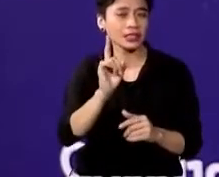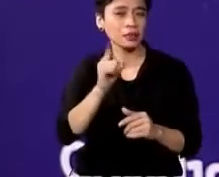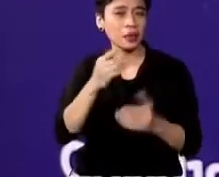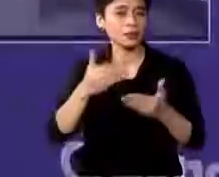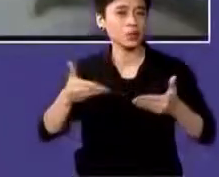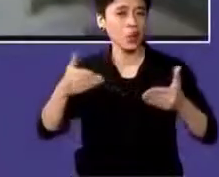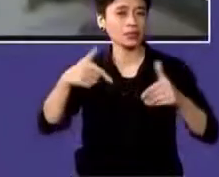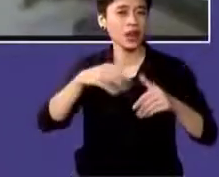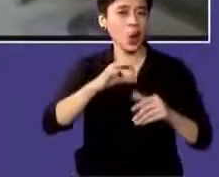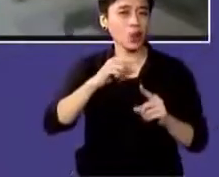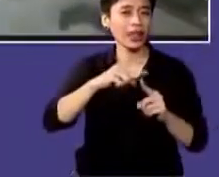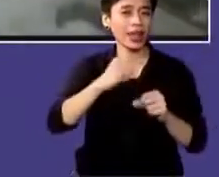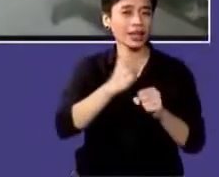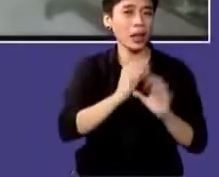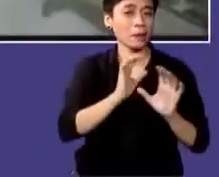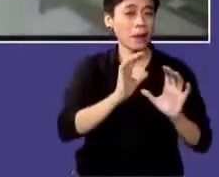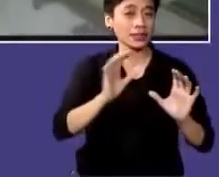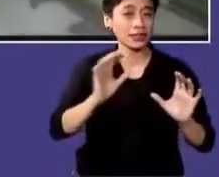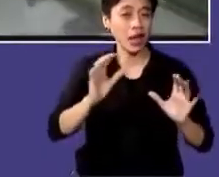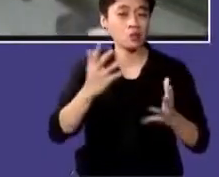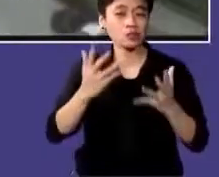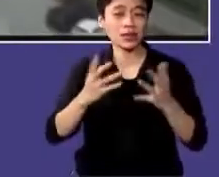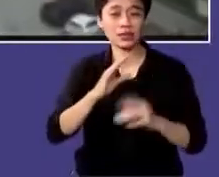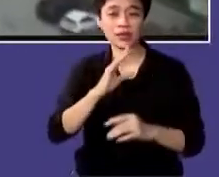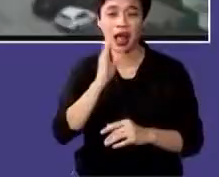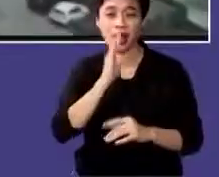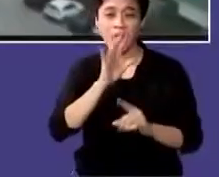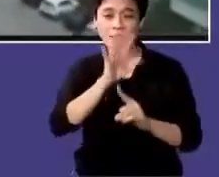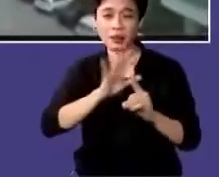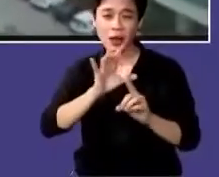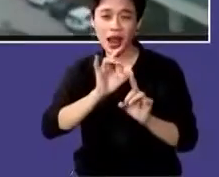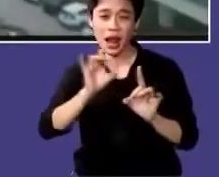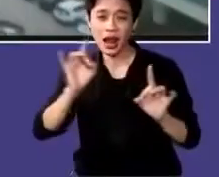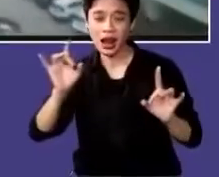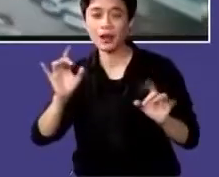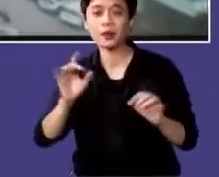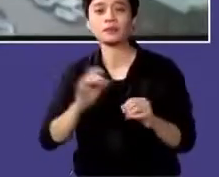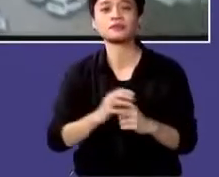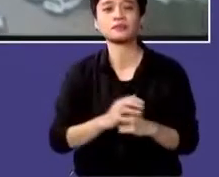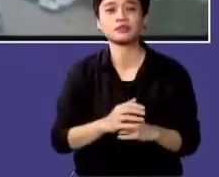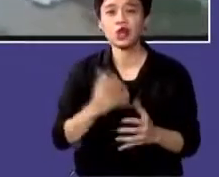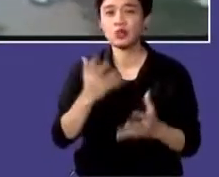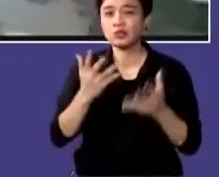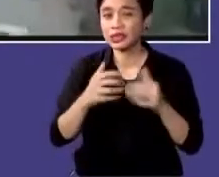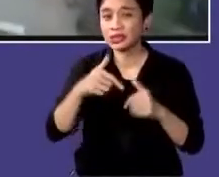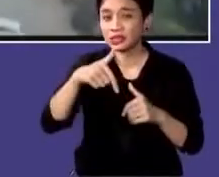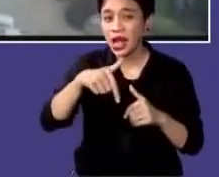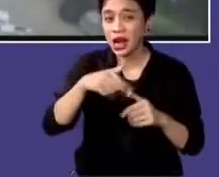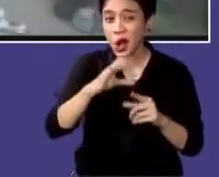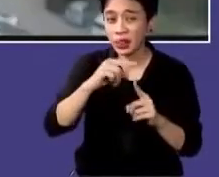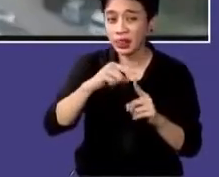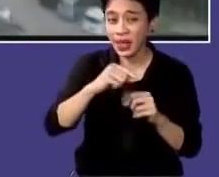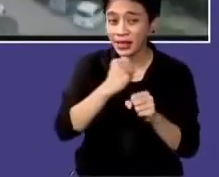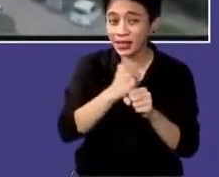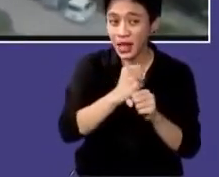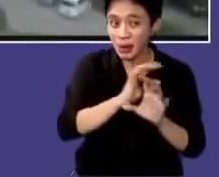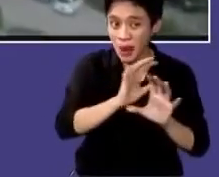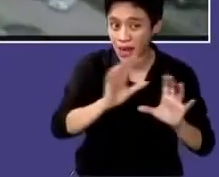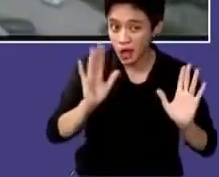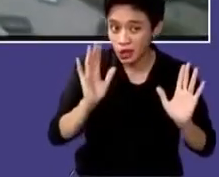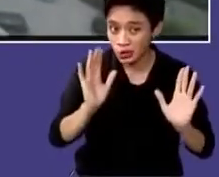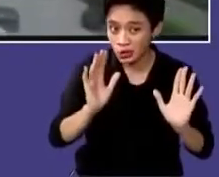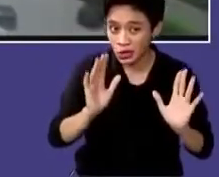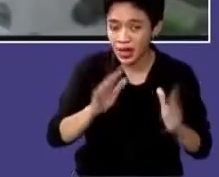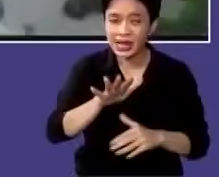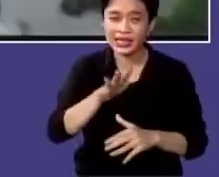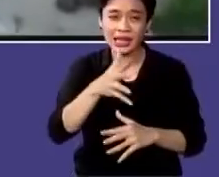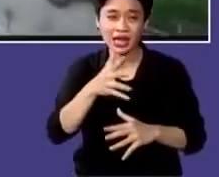mengantisipasi dari berbagai faktor Apakah faktor ini yang sudah banyak yang bergejala sehingga kita harus siapkan Bagaimana